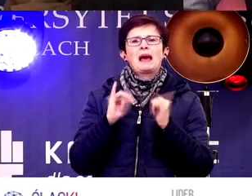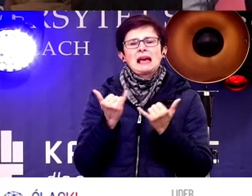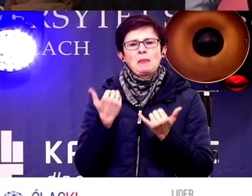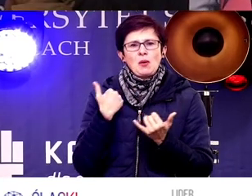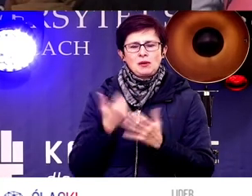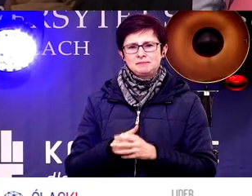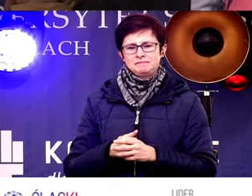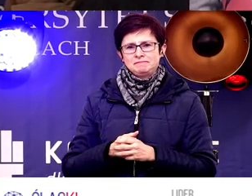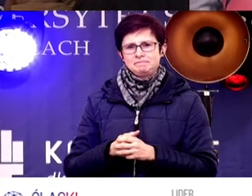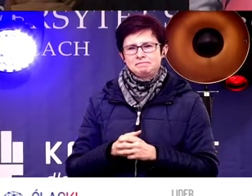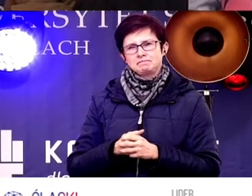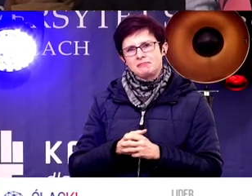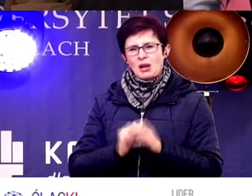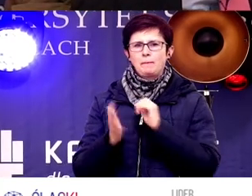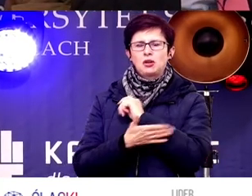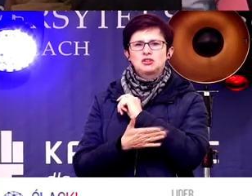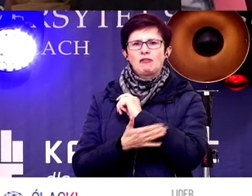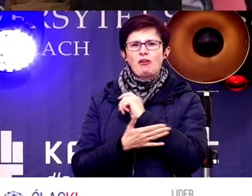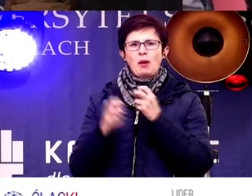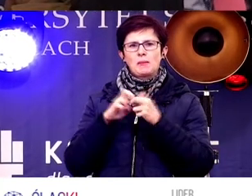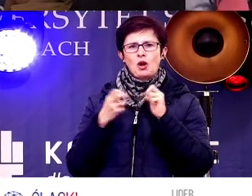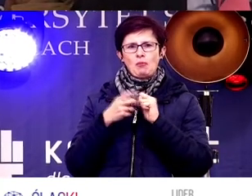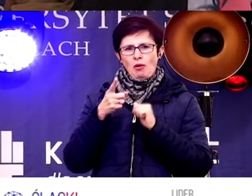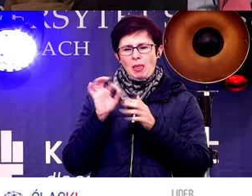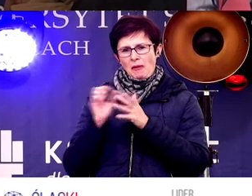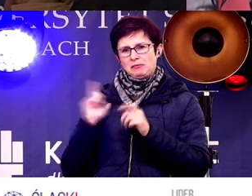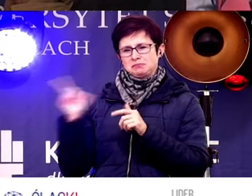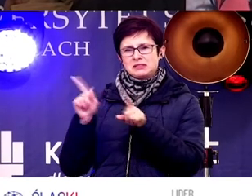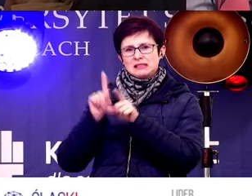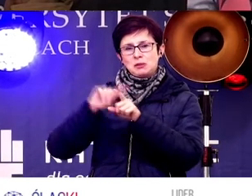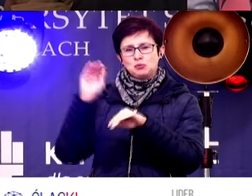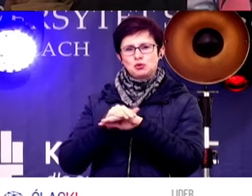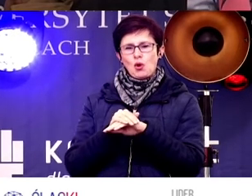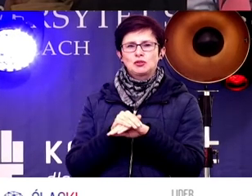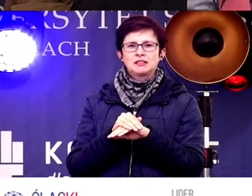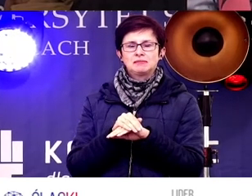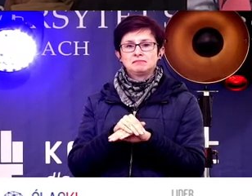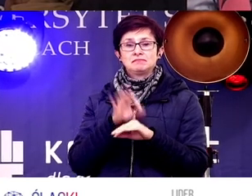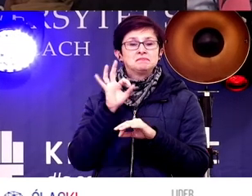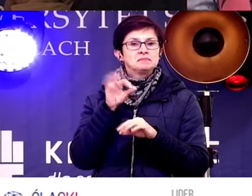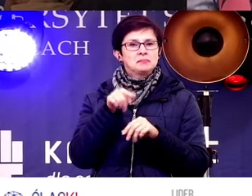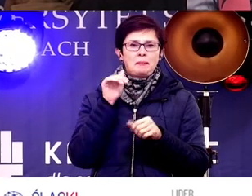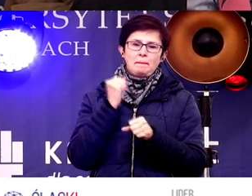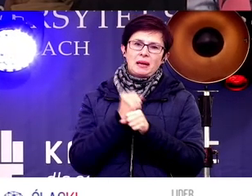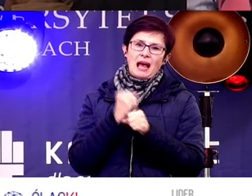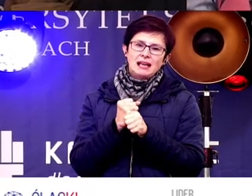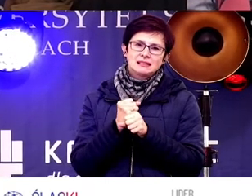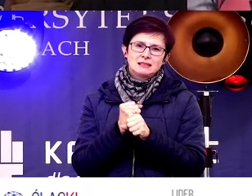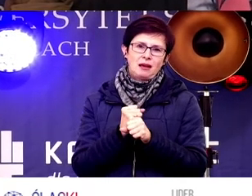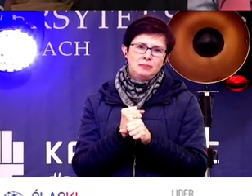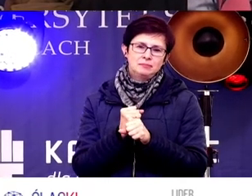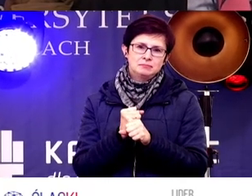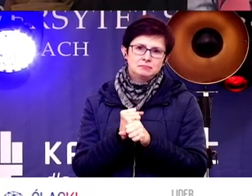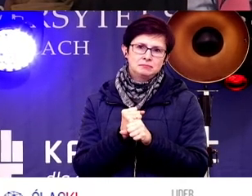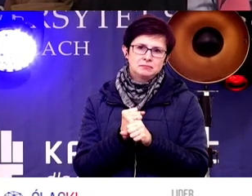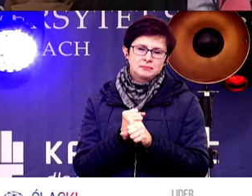Jednym z najważniejszych, tak podstawowych wyzwań, myślę, że obaj się panowie ze mną zgodzicie, jest to, że w tej pracy jesteśmy,